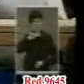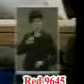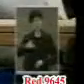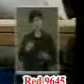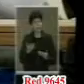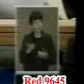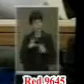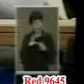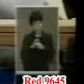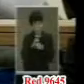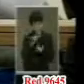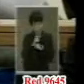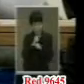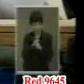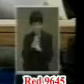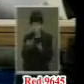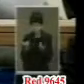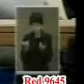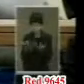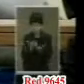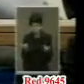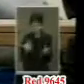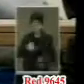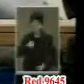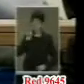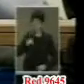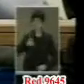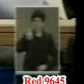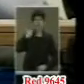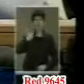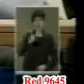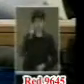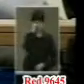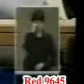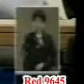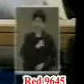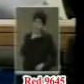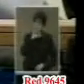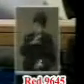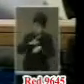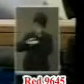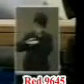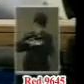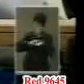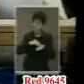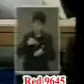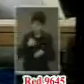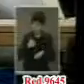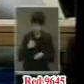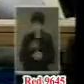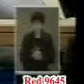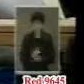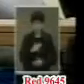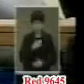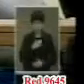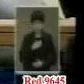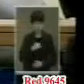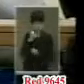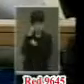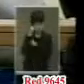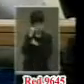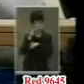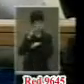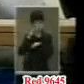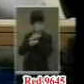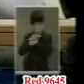ลาบนอยู่กองซากปรักหักพังนี่เป็นพระบรมราโชวาทของพระบาทสมเด็จพระเจ้าอยู่หัวพวกผมชุมนุมอยู่ในมหาวิ